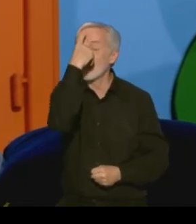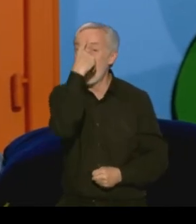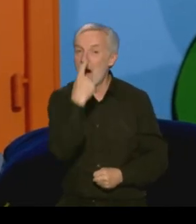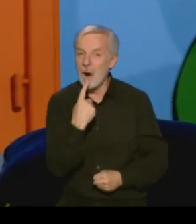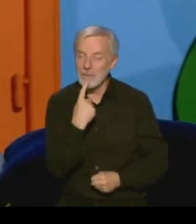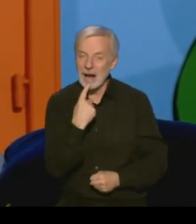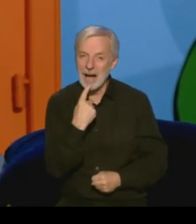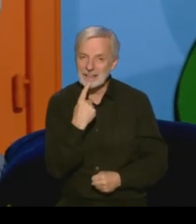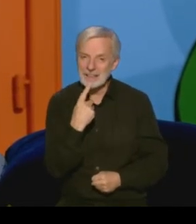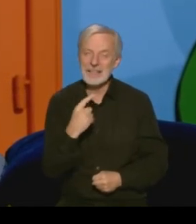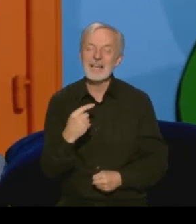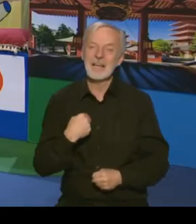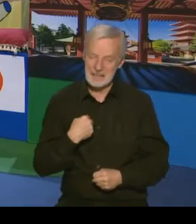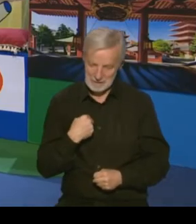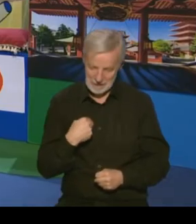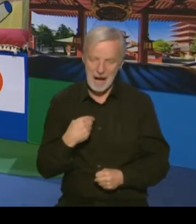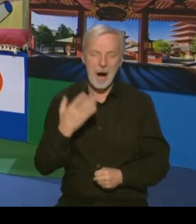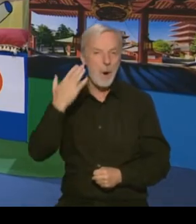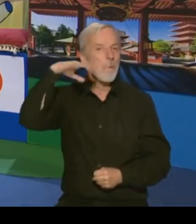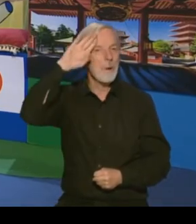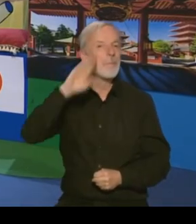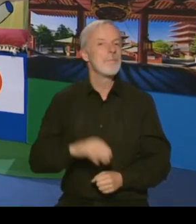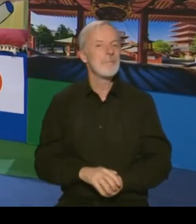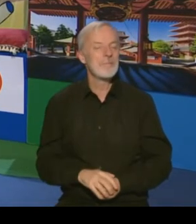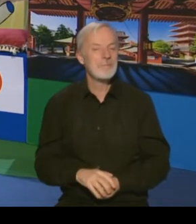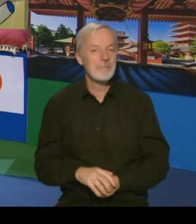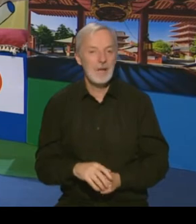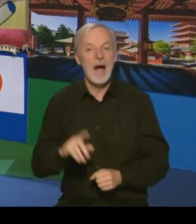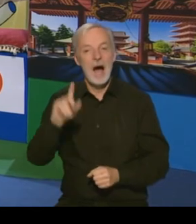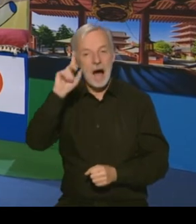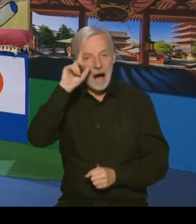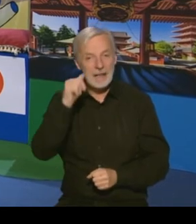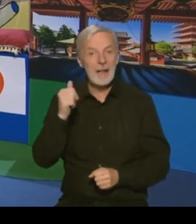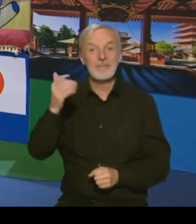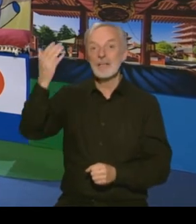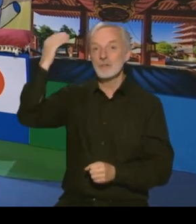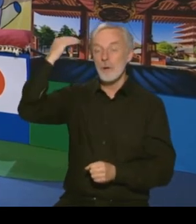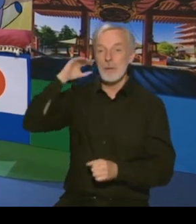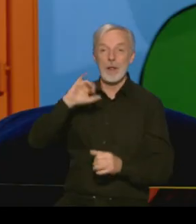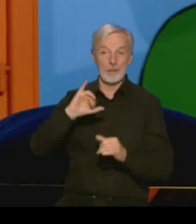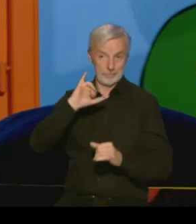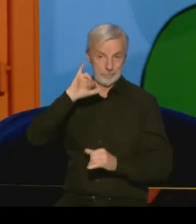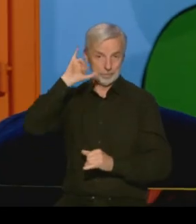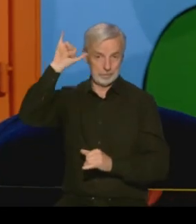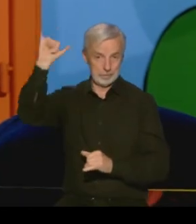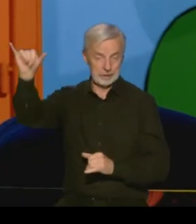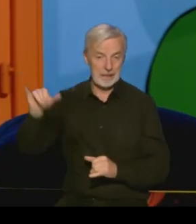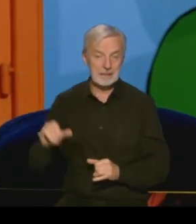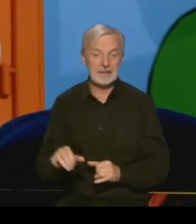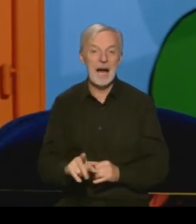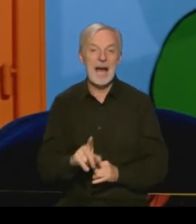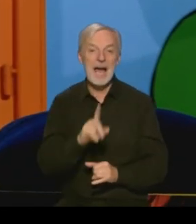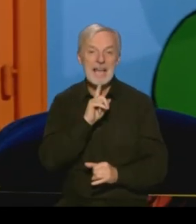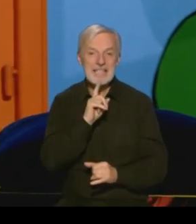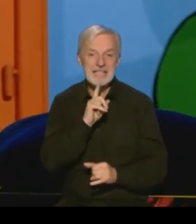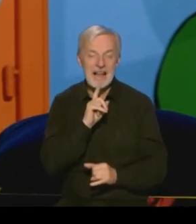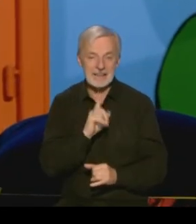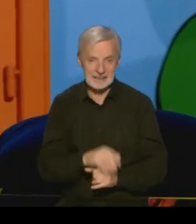jde přímo fanfárovsky. Zvlášť těch z naší poslední cesty po Islandu.